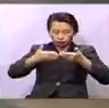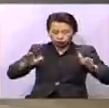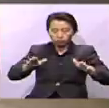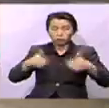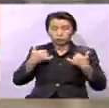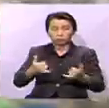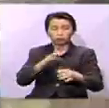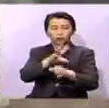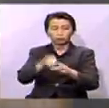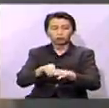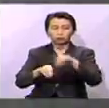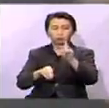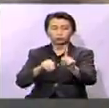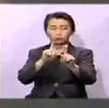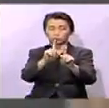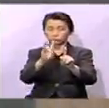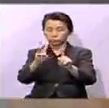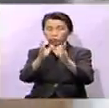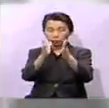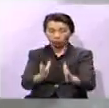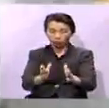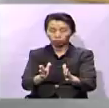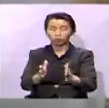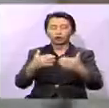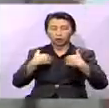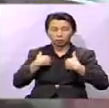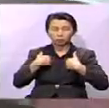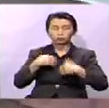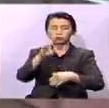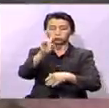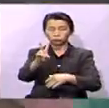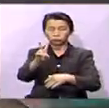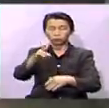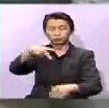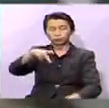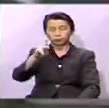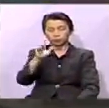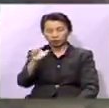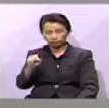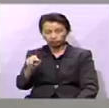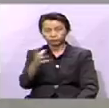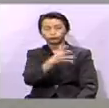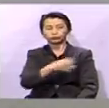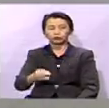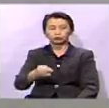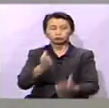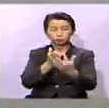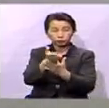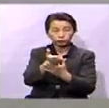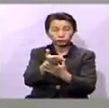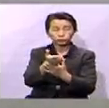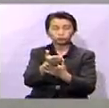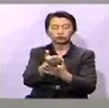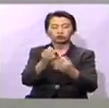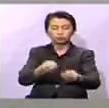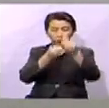ini melibatkan 116 orang ditempatkan di 2 PPS. Sementara itu, menerusi